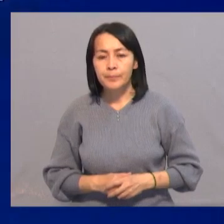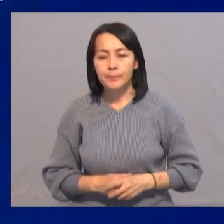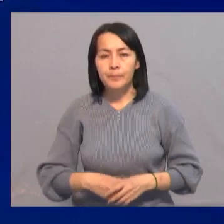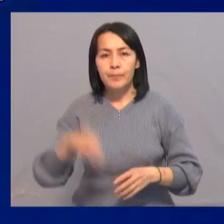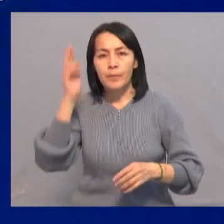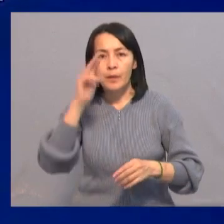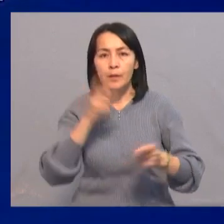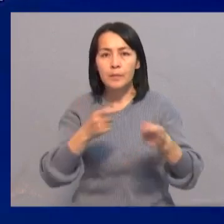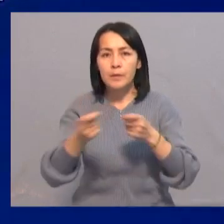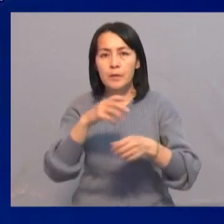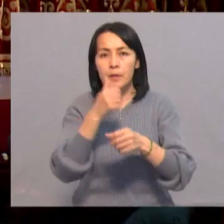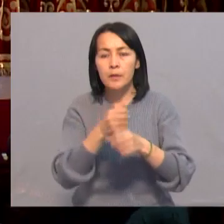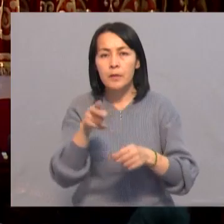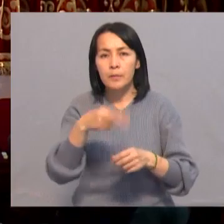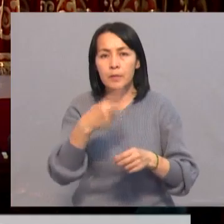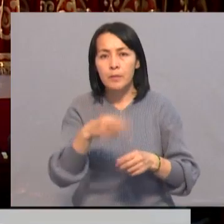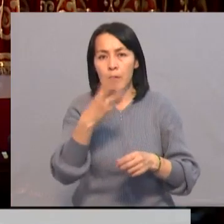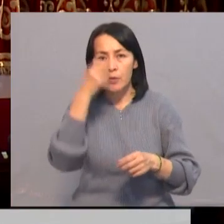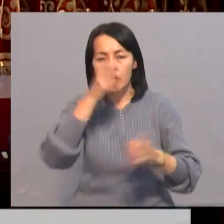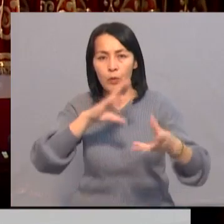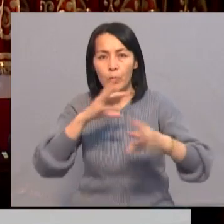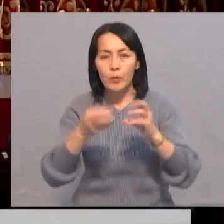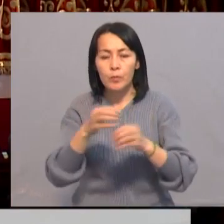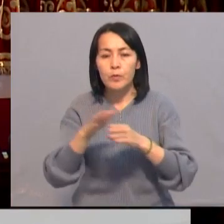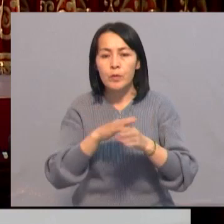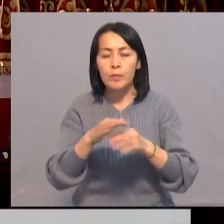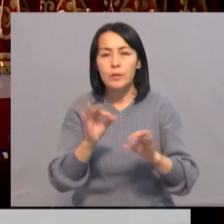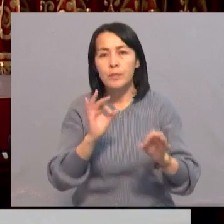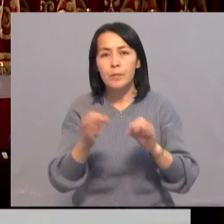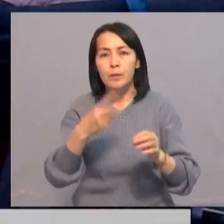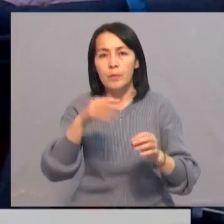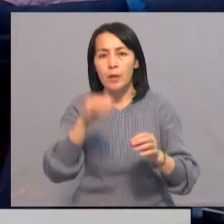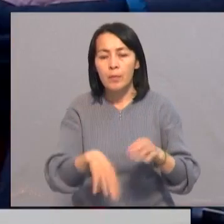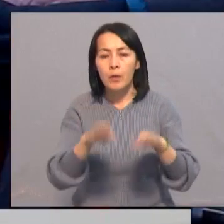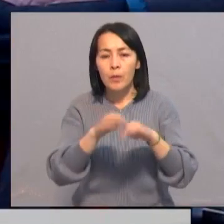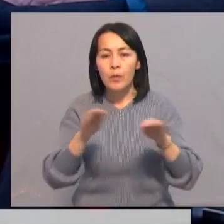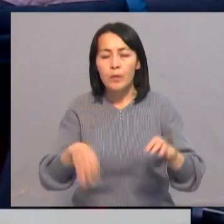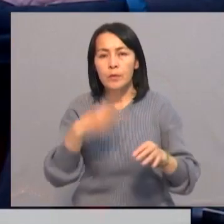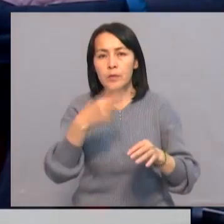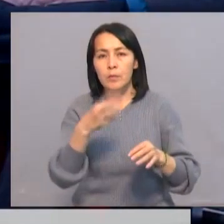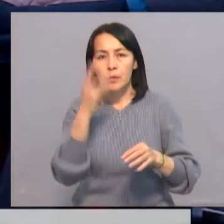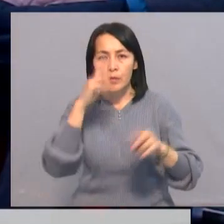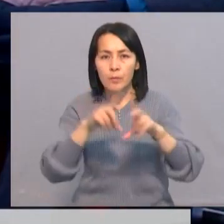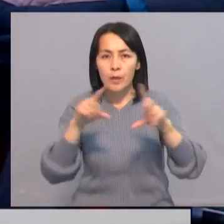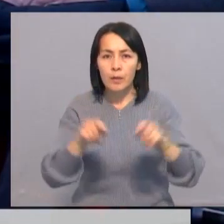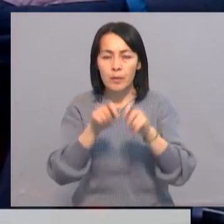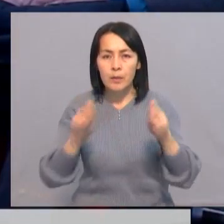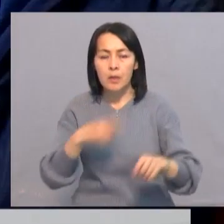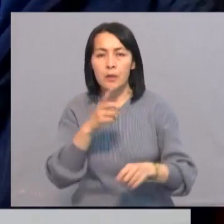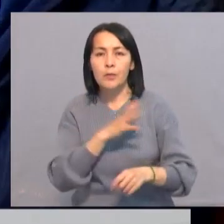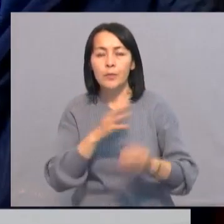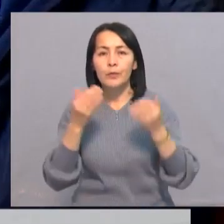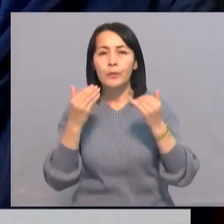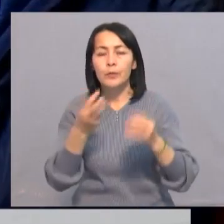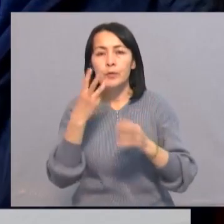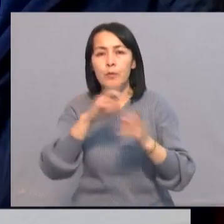Bilim Baskırması'nın başısı 2023 yılının korkutusu boyunca şamamen 20 000 okuşuğa arnalgan 23 mekte başlığa anlatıp ötü.